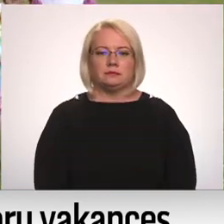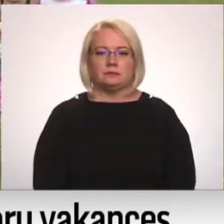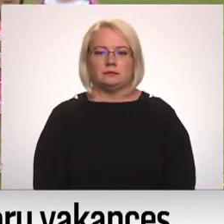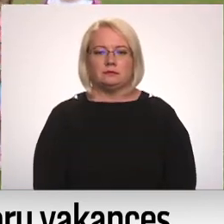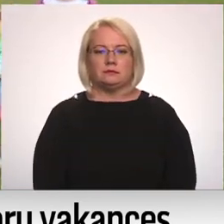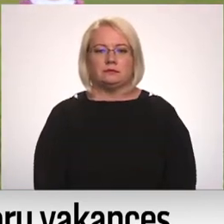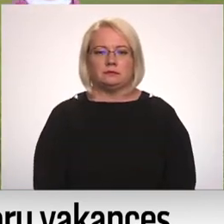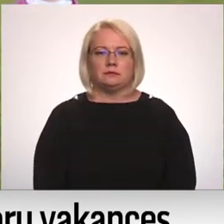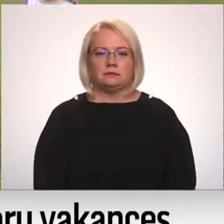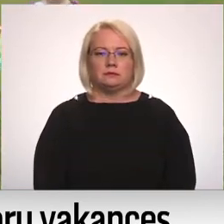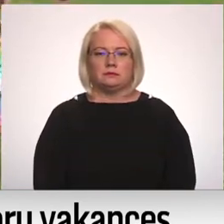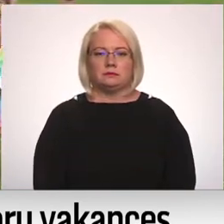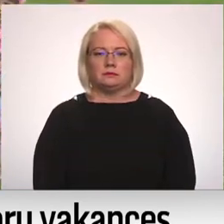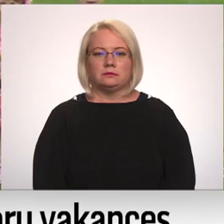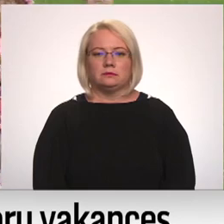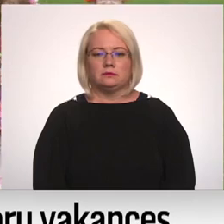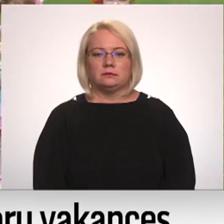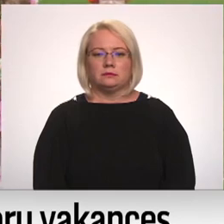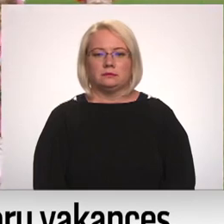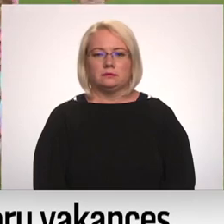dzera, līgu!